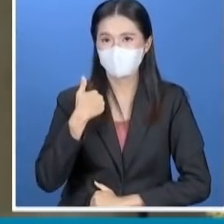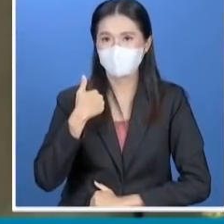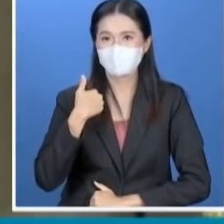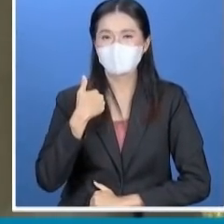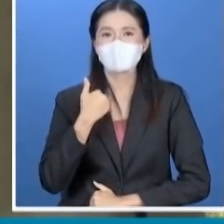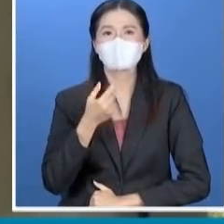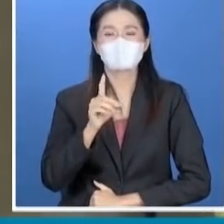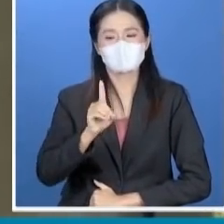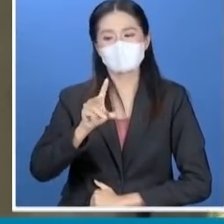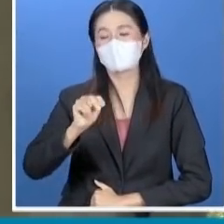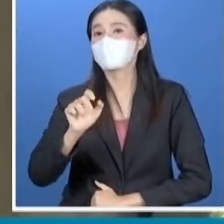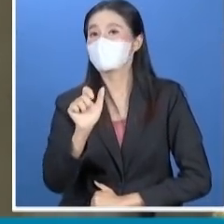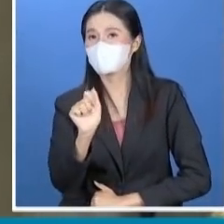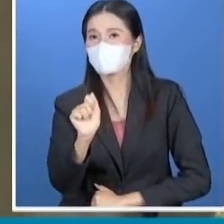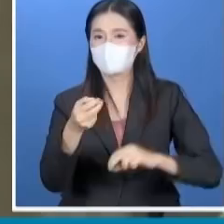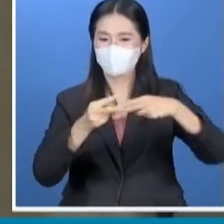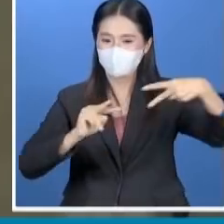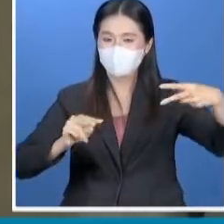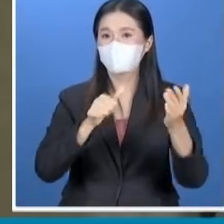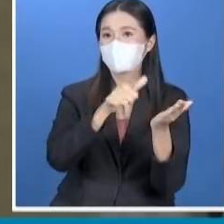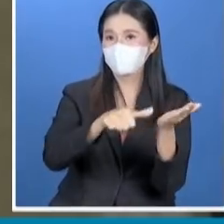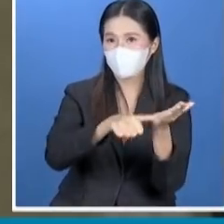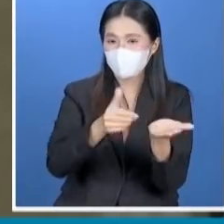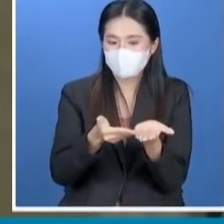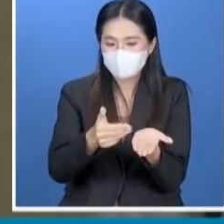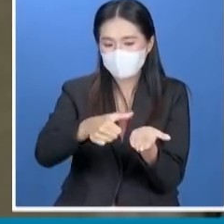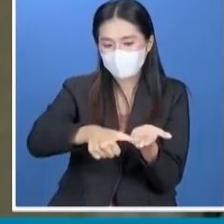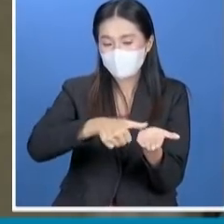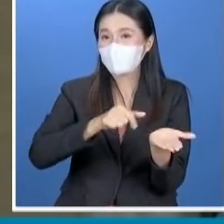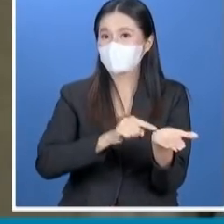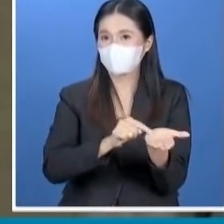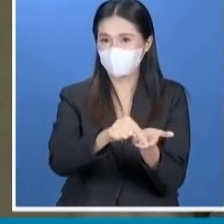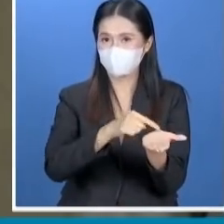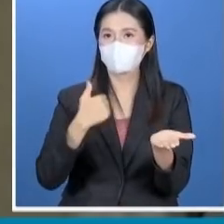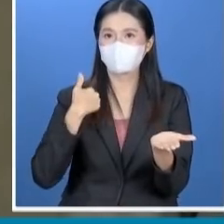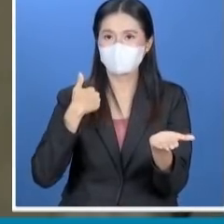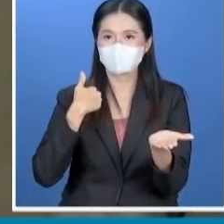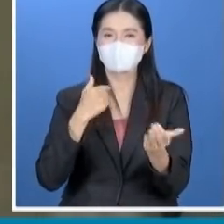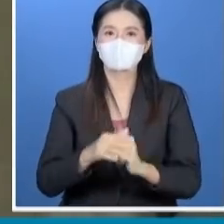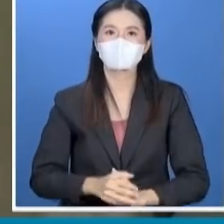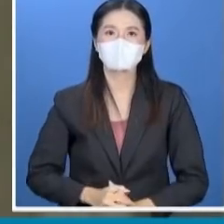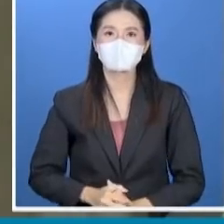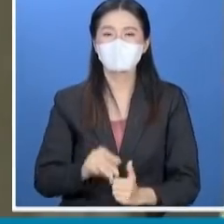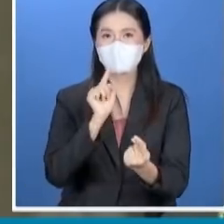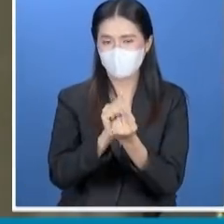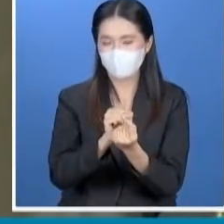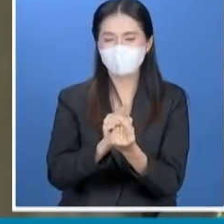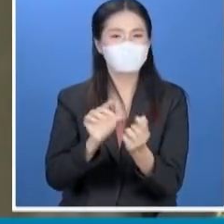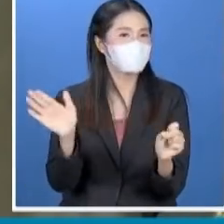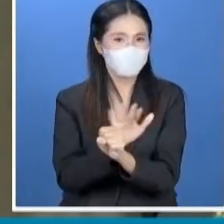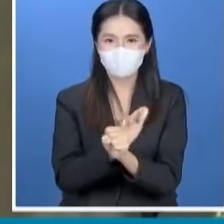ทั้ง DNA และลายนิ้วมือแฝงปรากฏอยู่ในเรือนะคะครบทุกคน